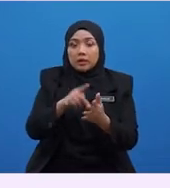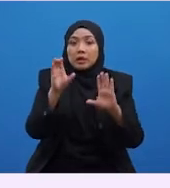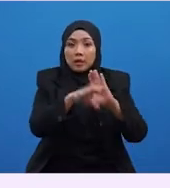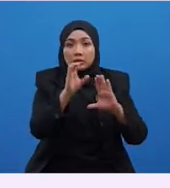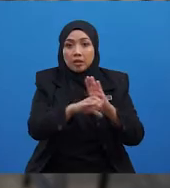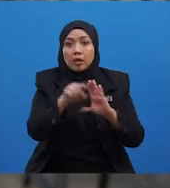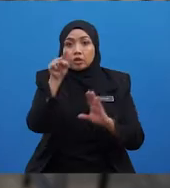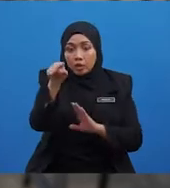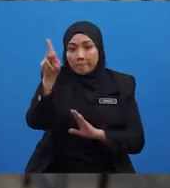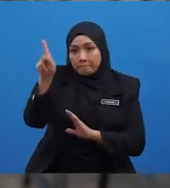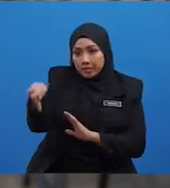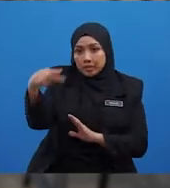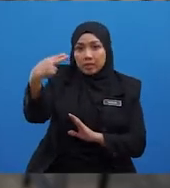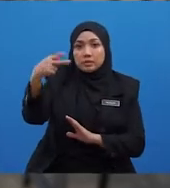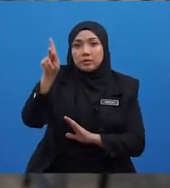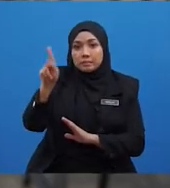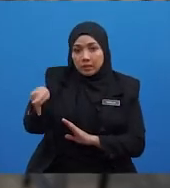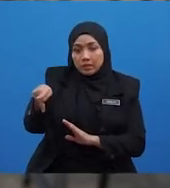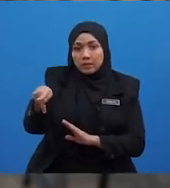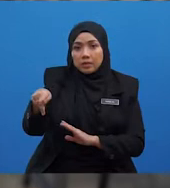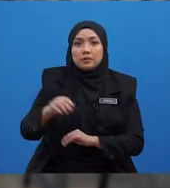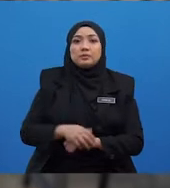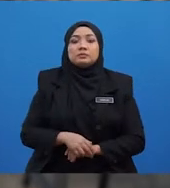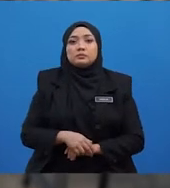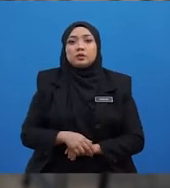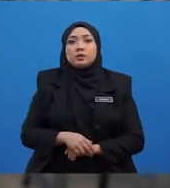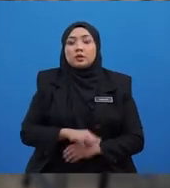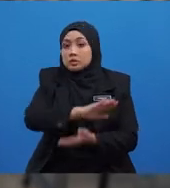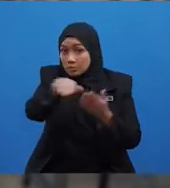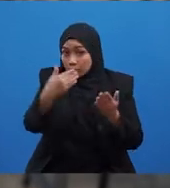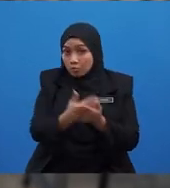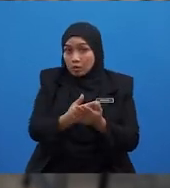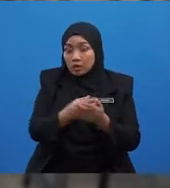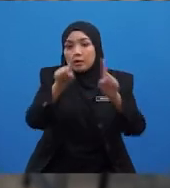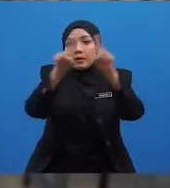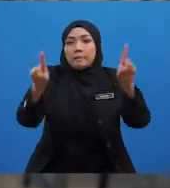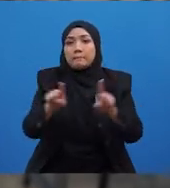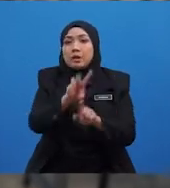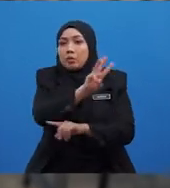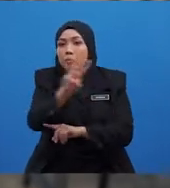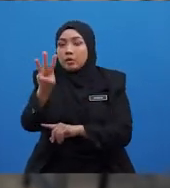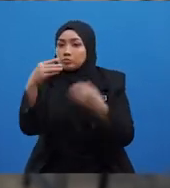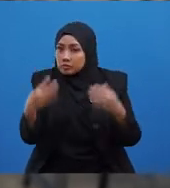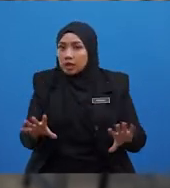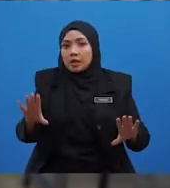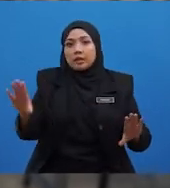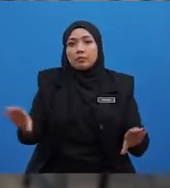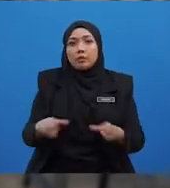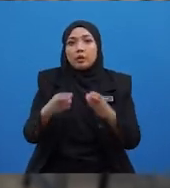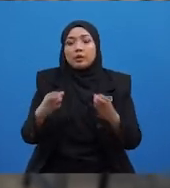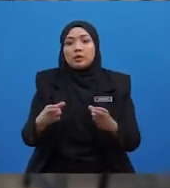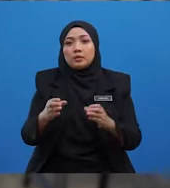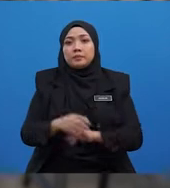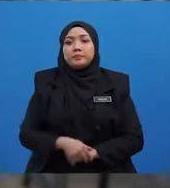data.php. Kini, semua halaman web telah dibina. Sebelum pengguna boleh melaksanakan carian